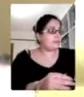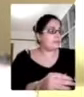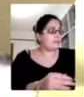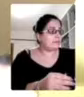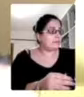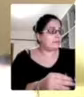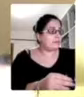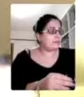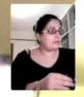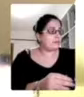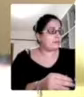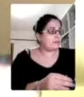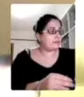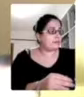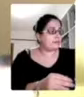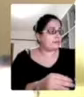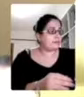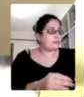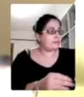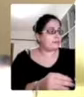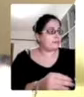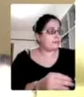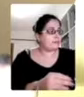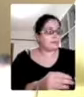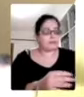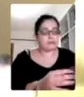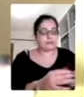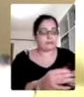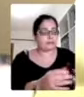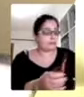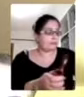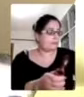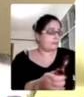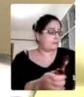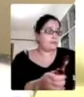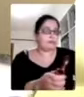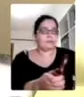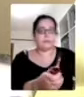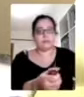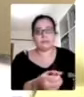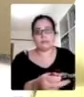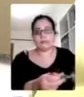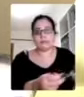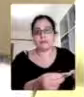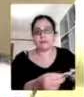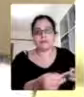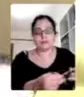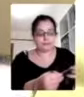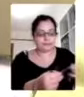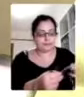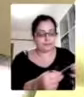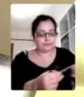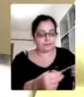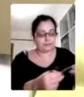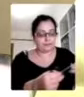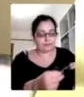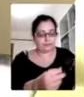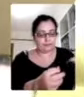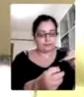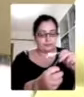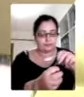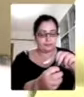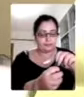beraber süs veya görsel amaçlı değildir. Uzun olmasından dolayı Elif Hanım'ın biraz önce gösterdiği pipo gibi